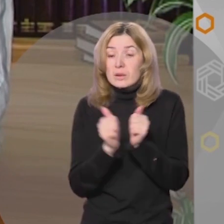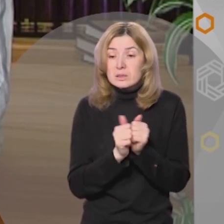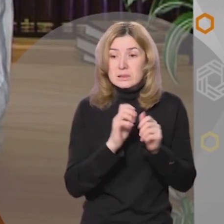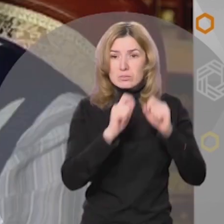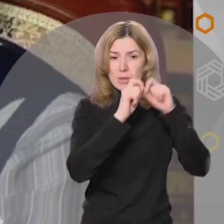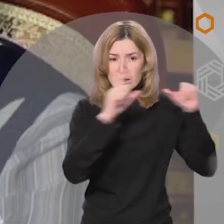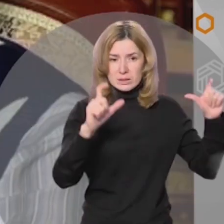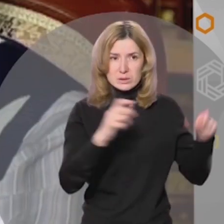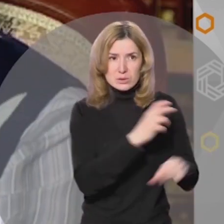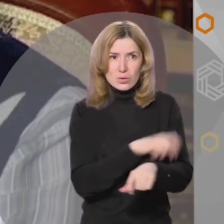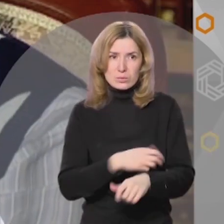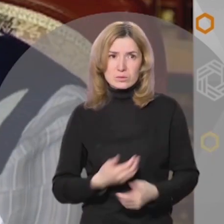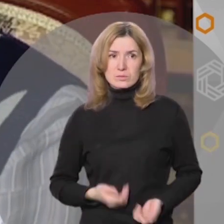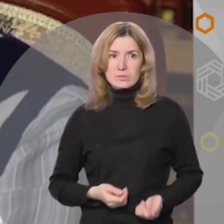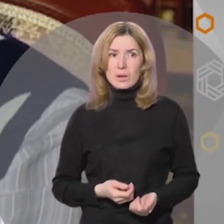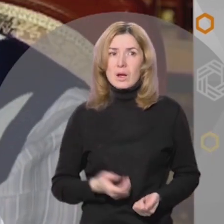клинике.